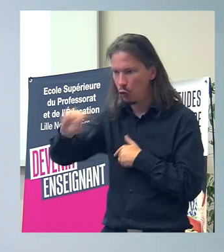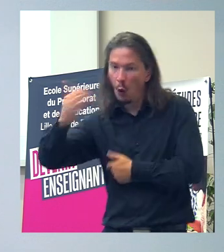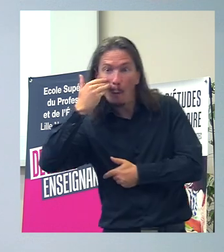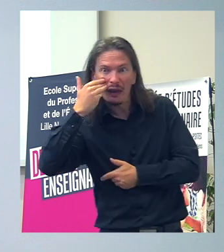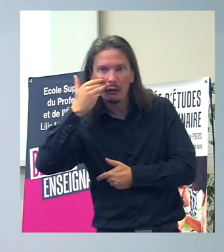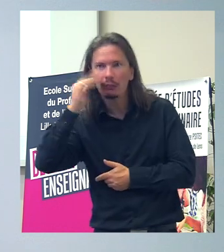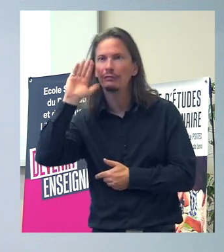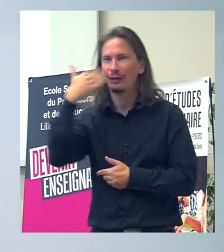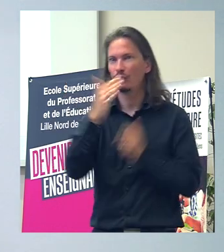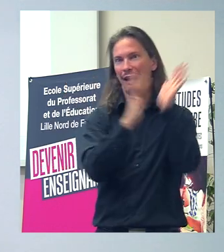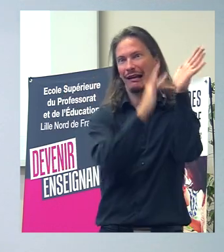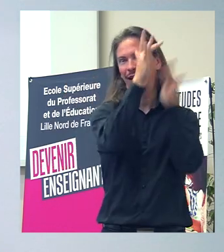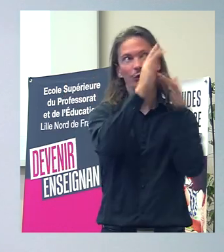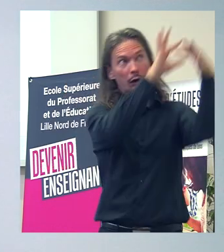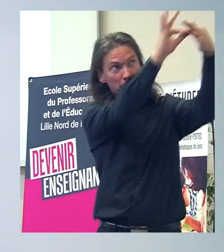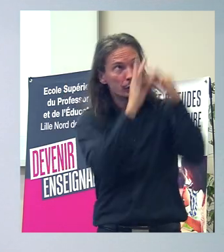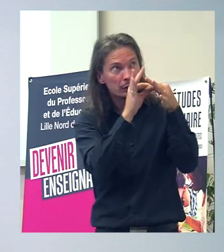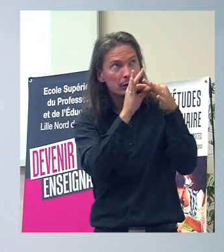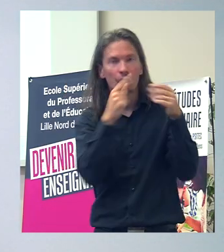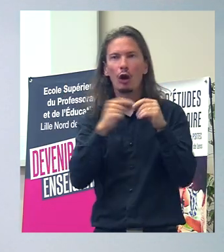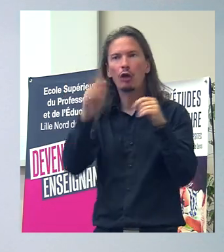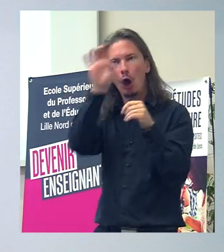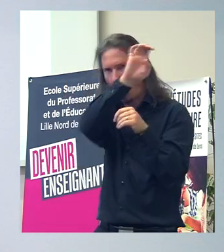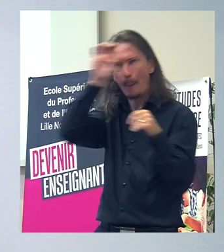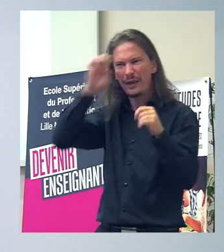choisi le christianisme pour unifier son empire,